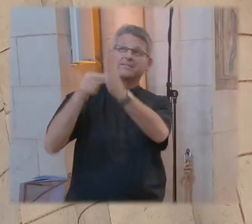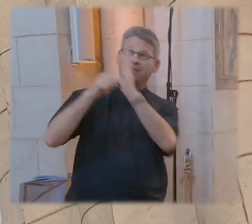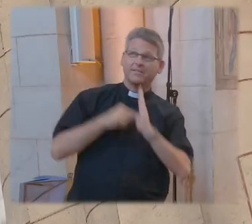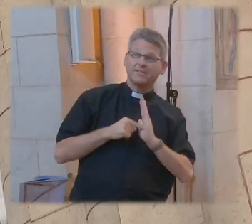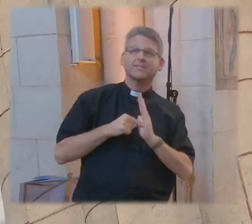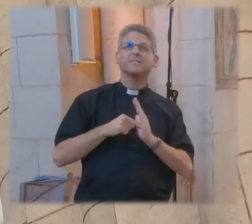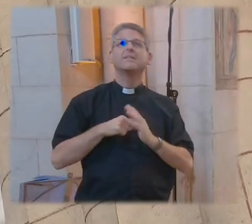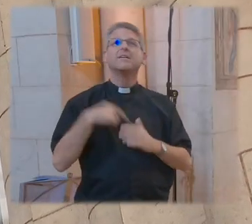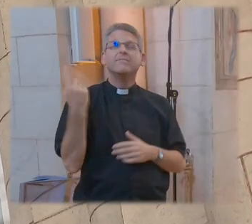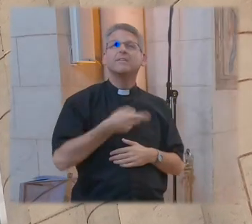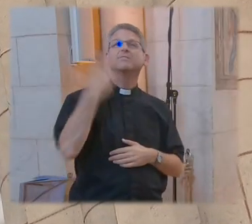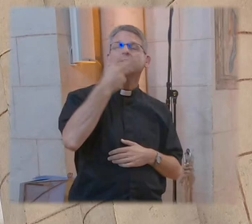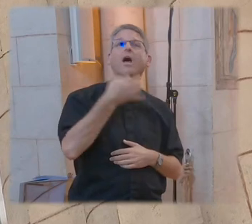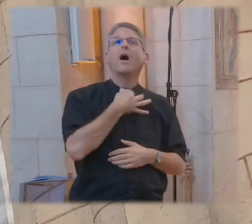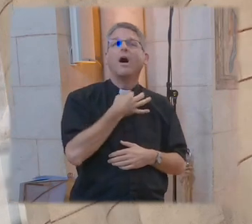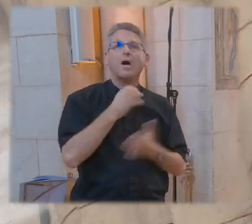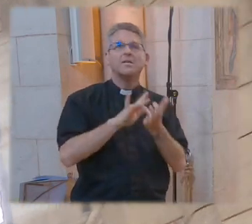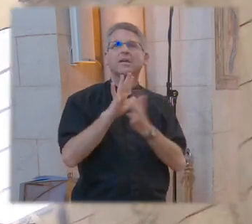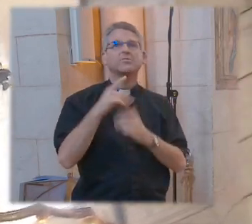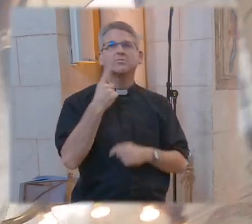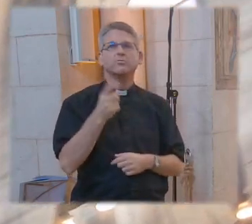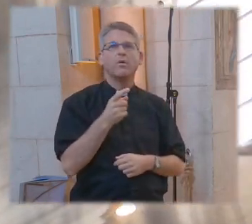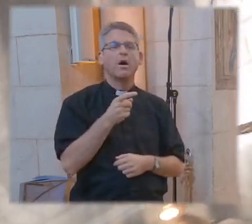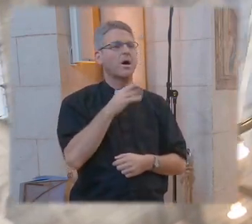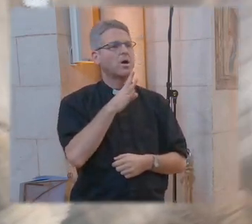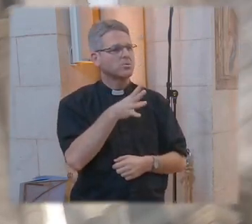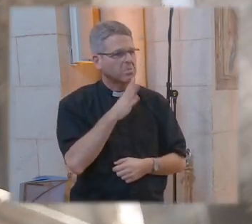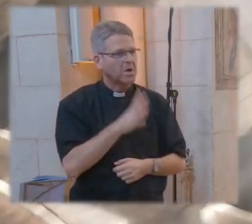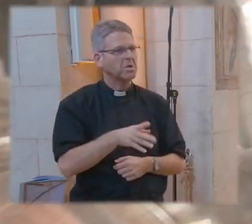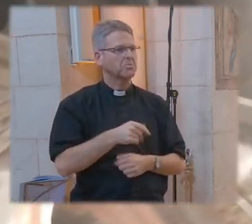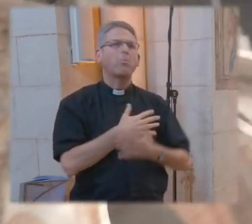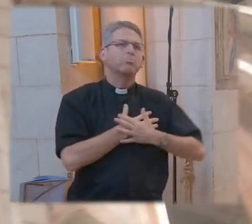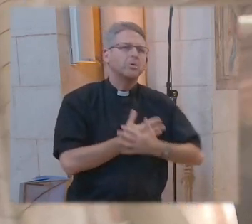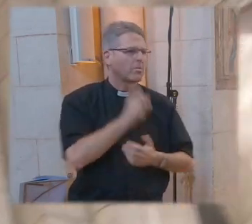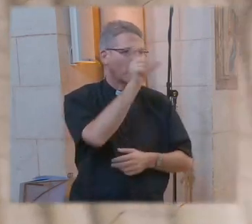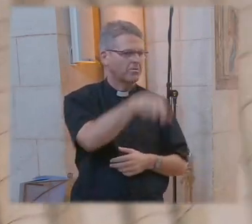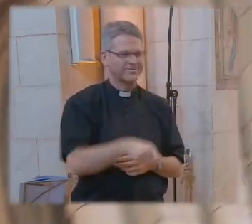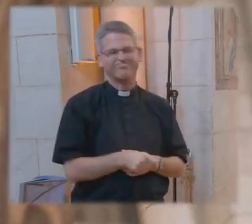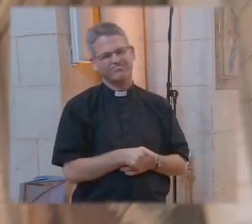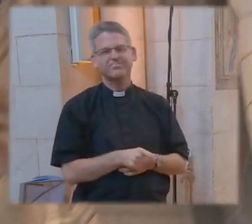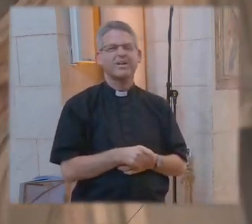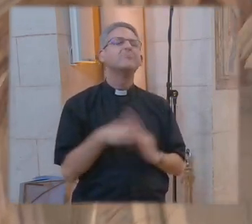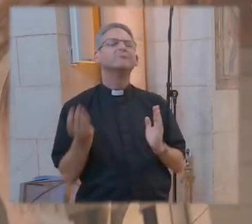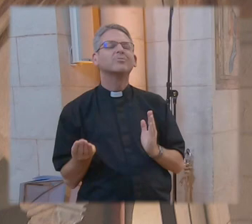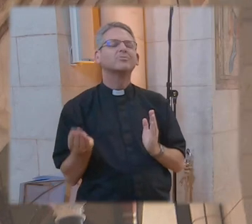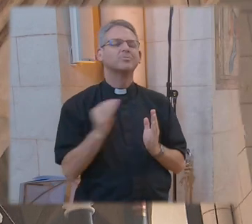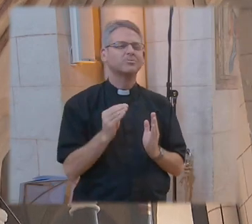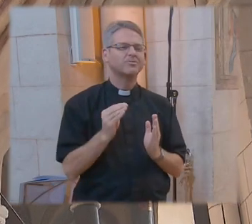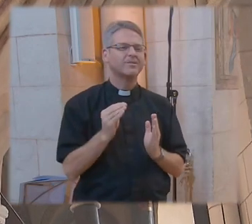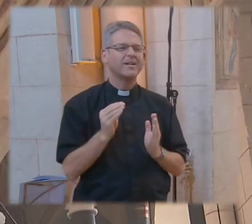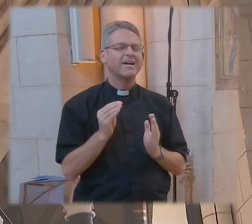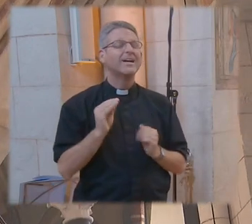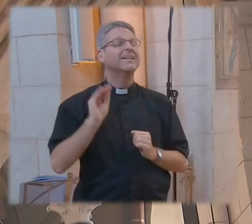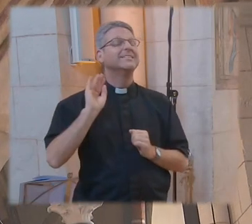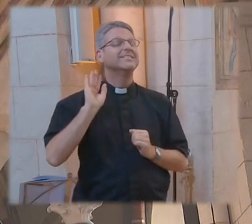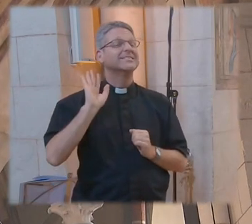dafür, dass Jesus sich nicht bloß mit verbalen Liebeserklärungen an uns Menschen begnügt, dass er